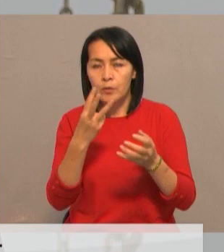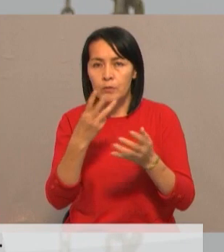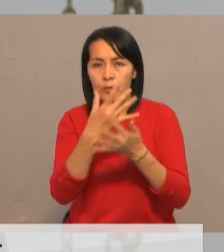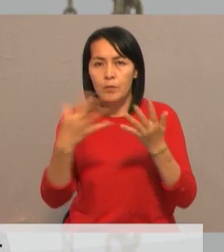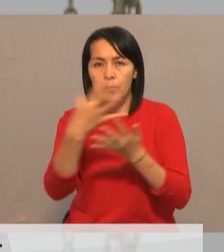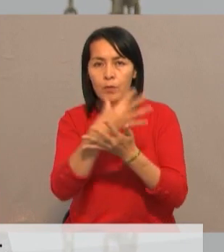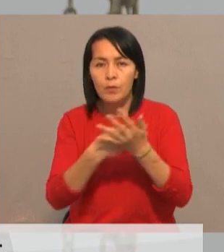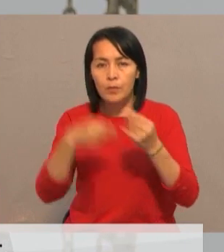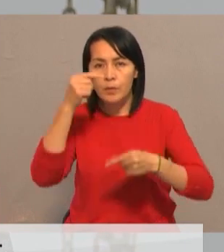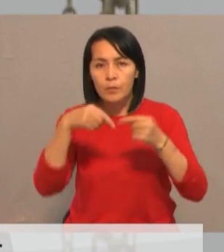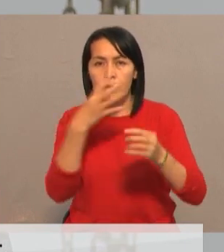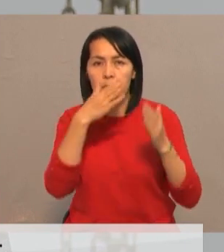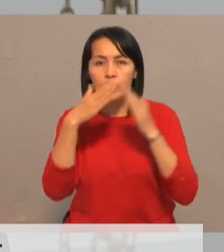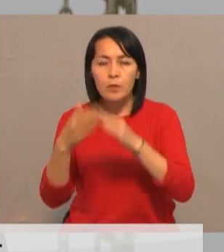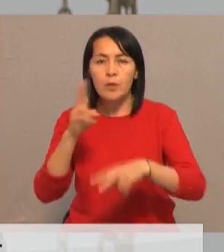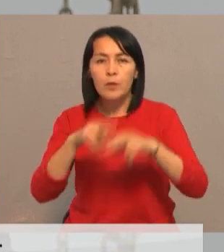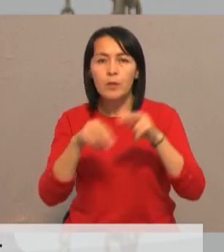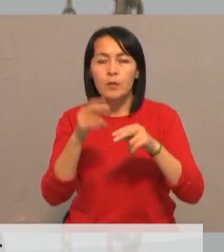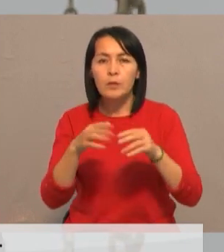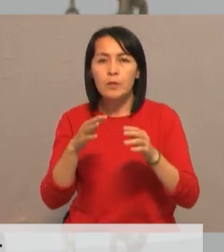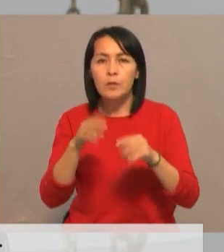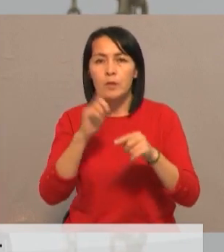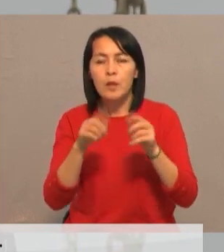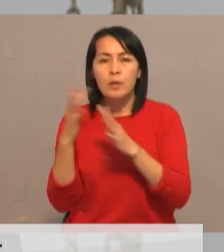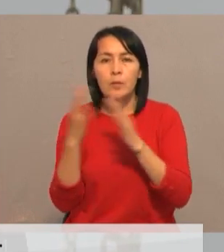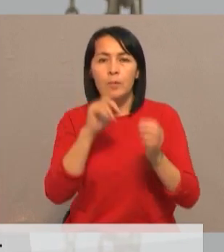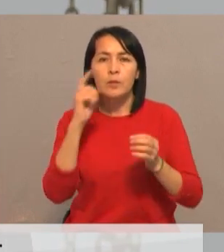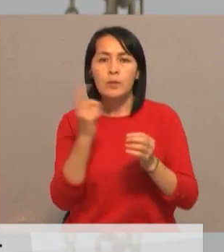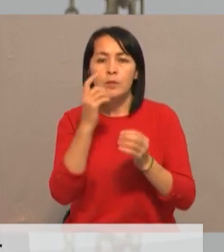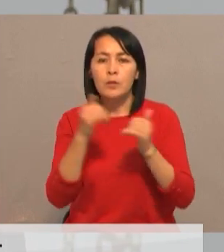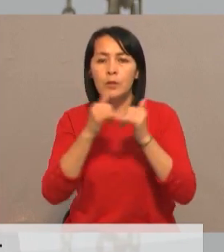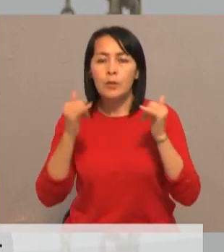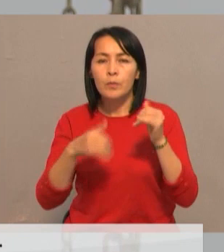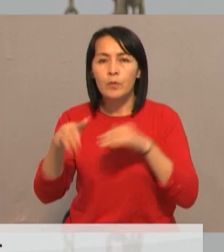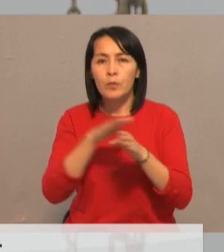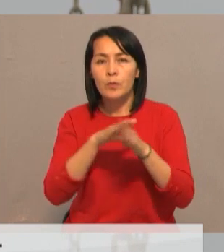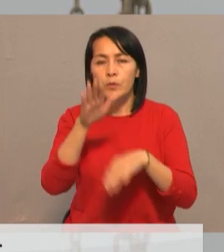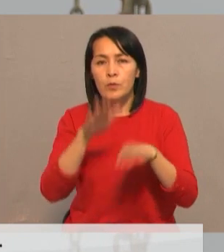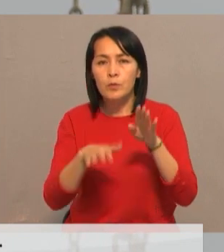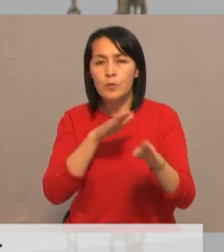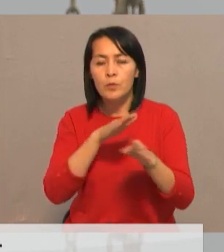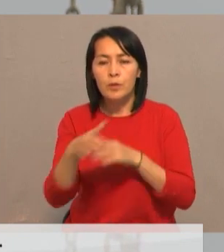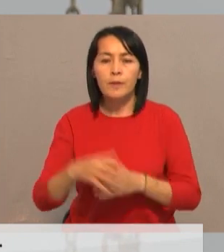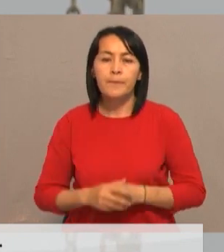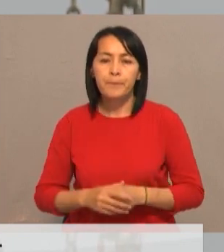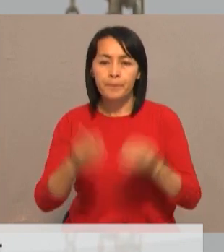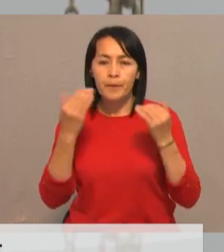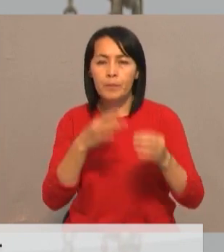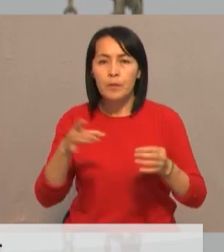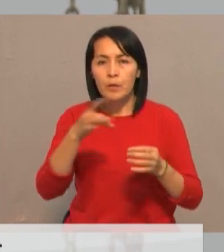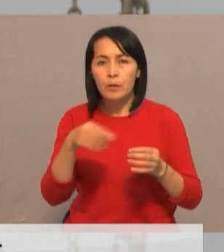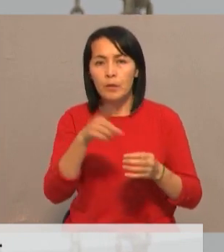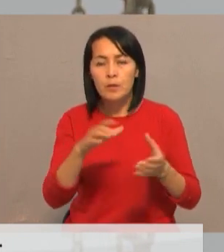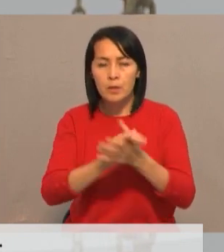суару, жылыжай салу, қарқынды бау шаруашылығын дамыту жолдары толығымен орындалып келеді. Бұл аудан